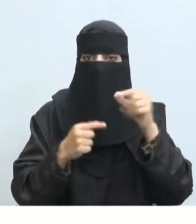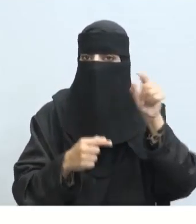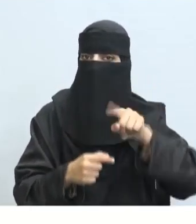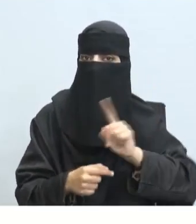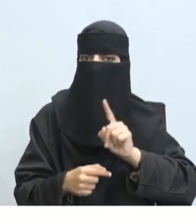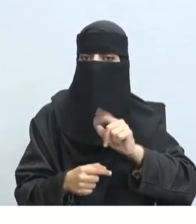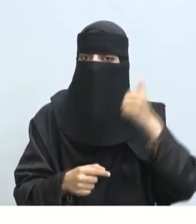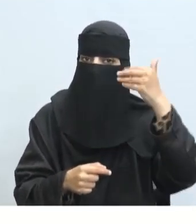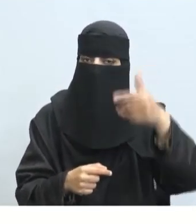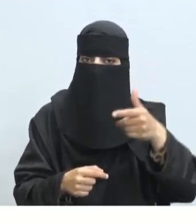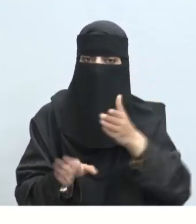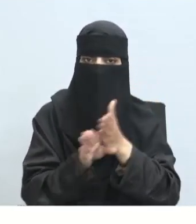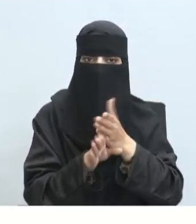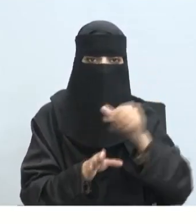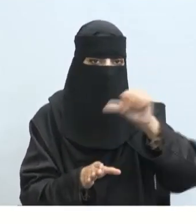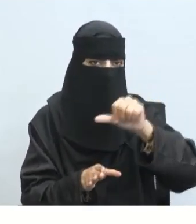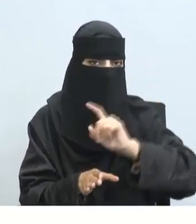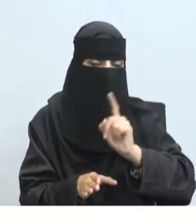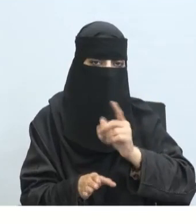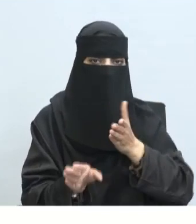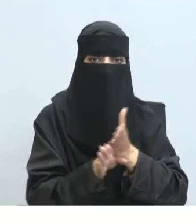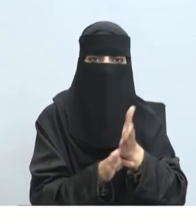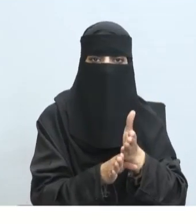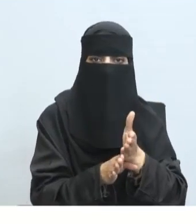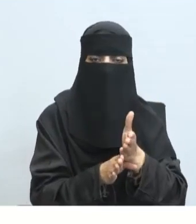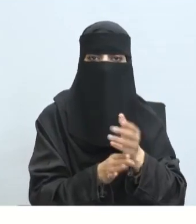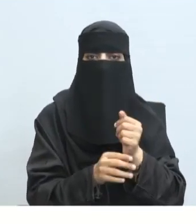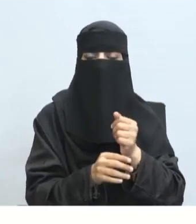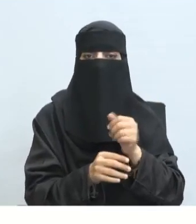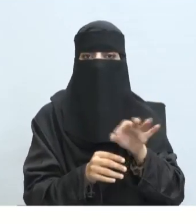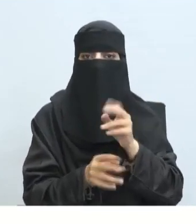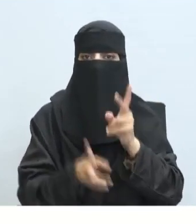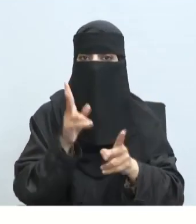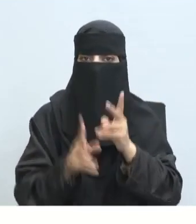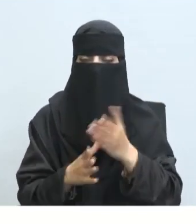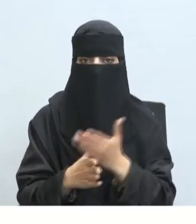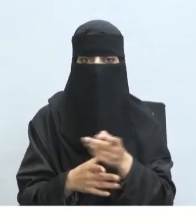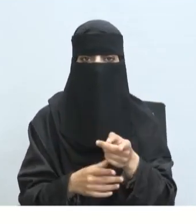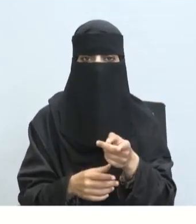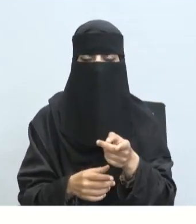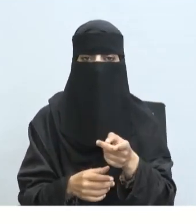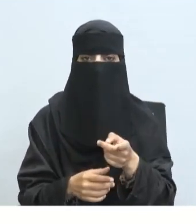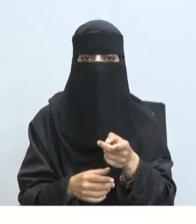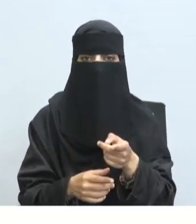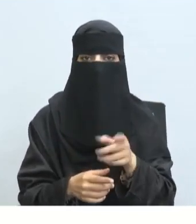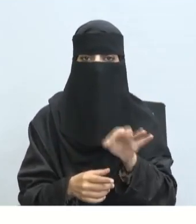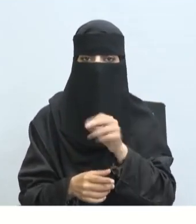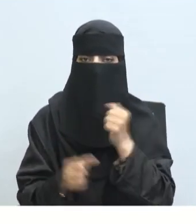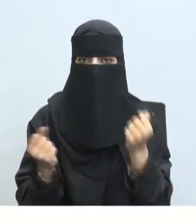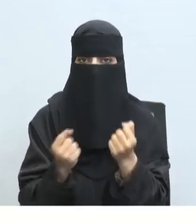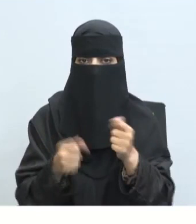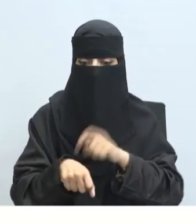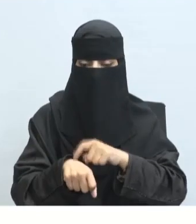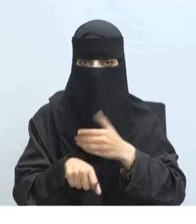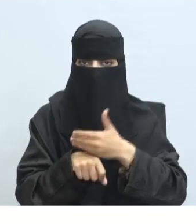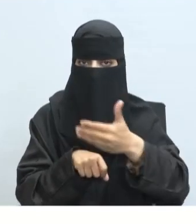فذكرنا المسار الحرج وذكرنا ايضا هنالك بعض الفعاليات بعض الانشطه تاخذ